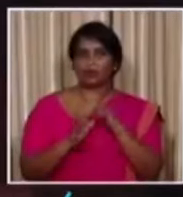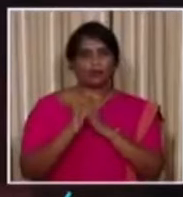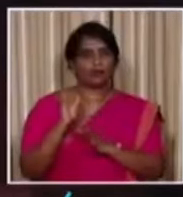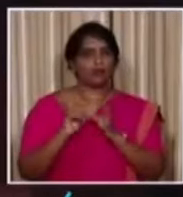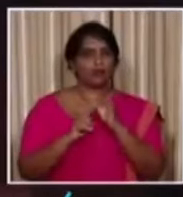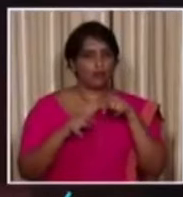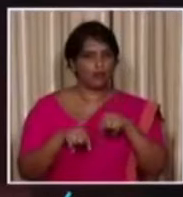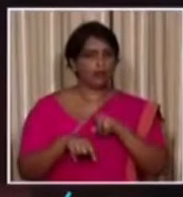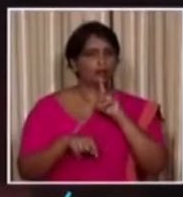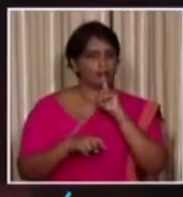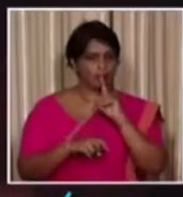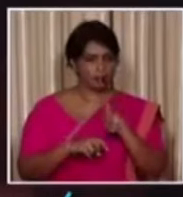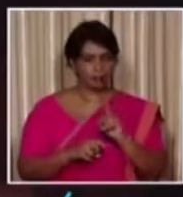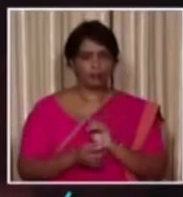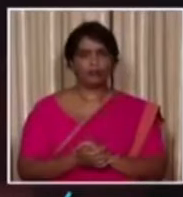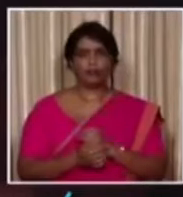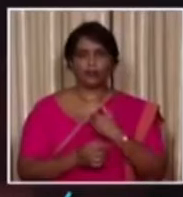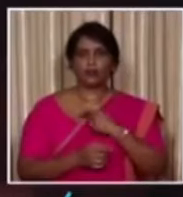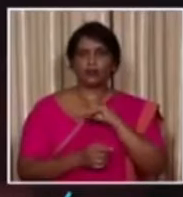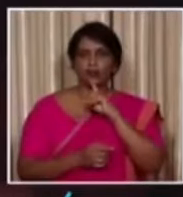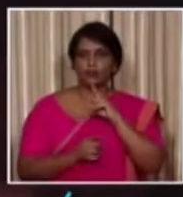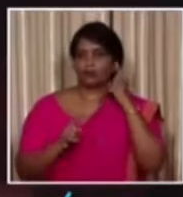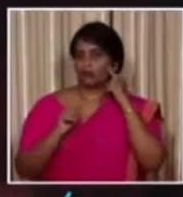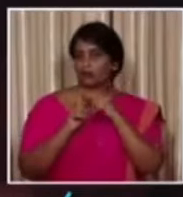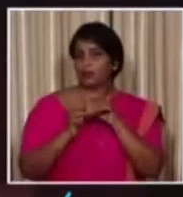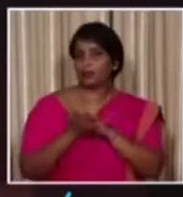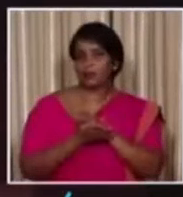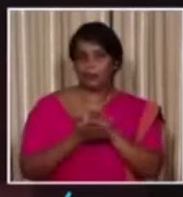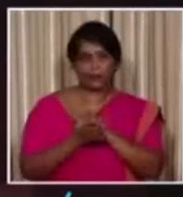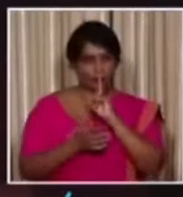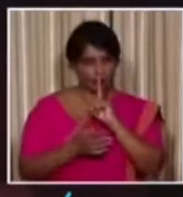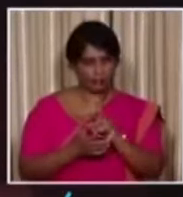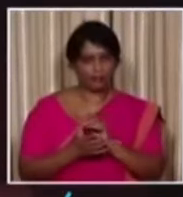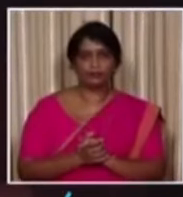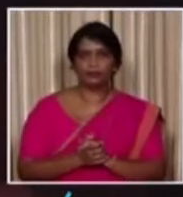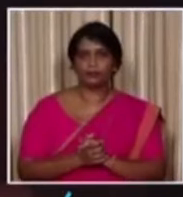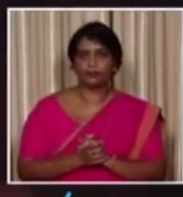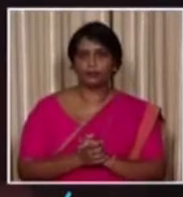නියෝජිතයෙක් දැන් ප්‍රකාශ කරා. මම කැමති ඒක ගැන පැහැදිලි කිරීමක් කරන්න.